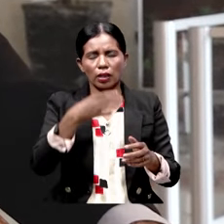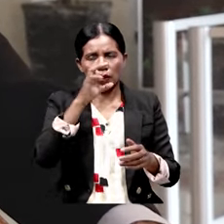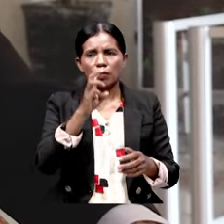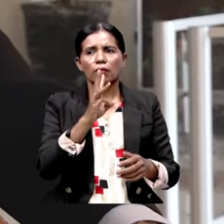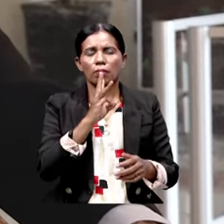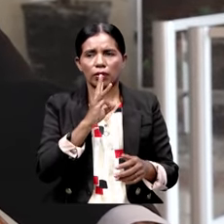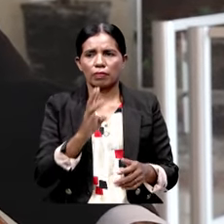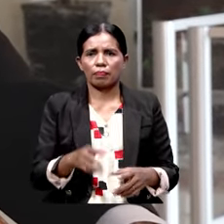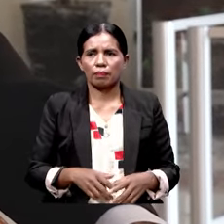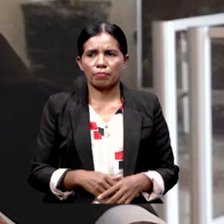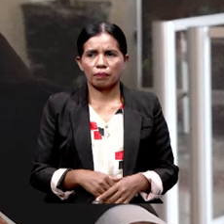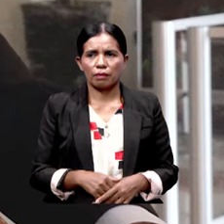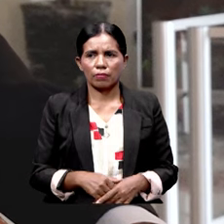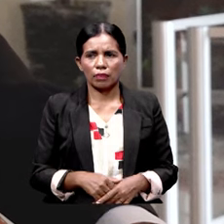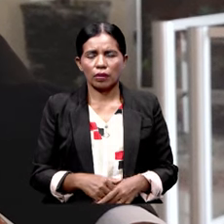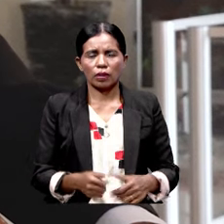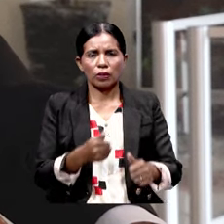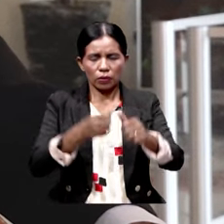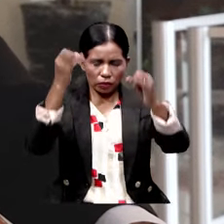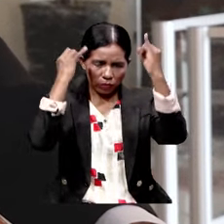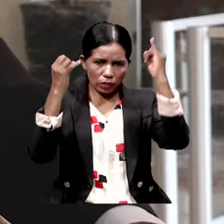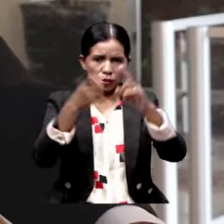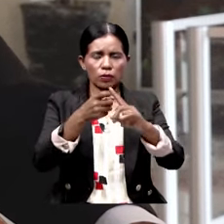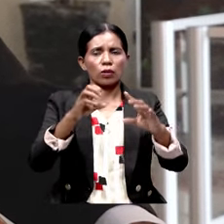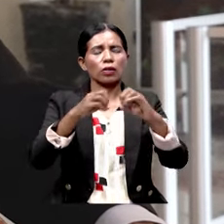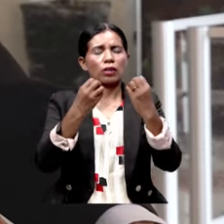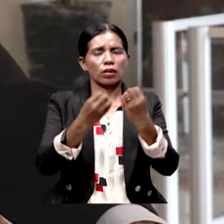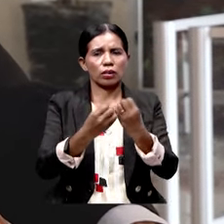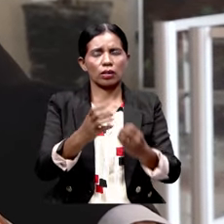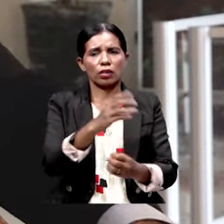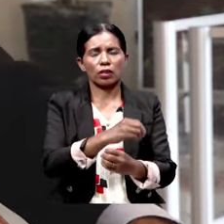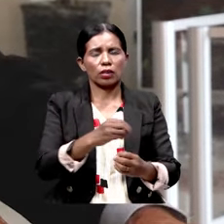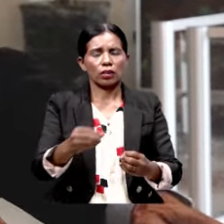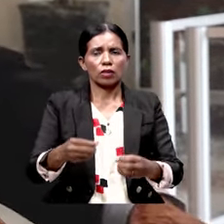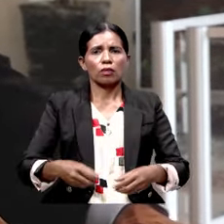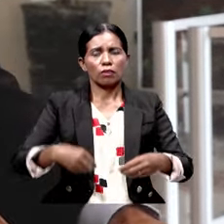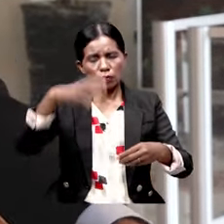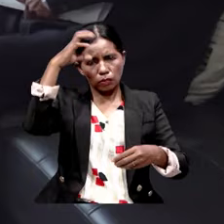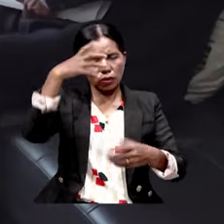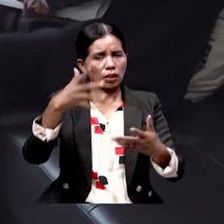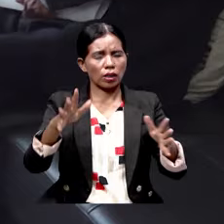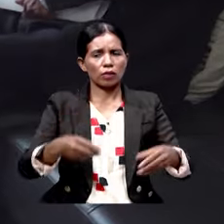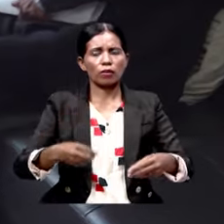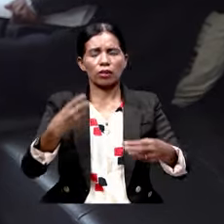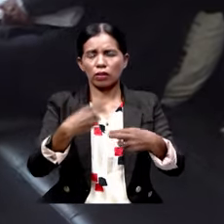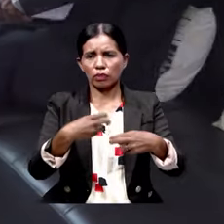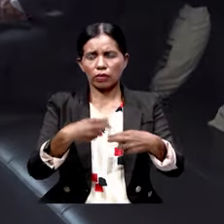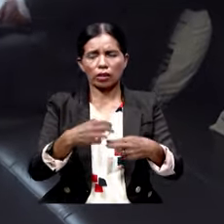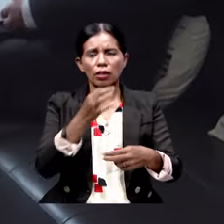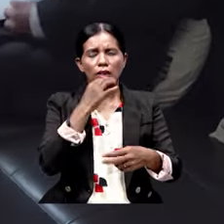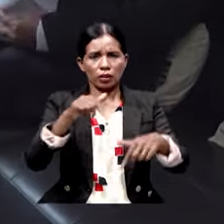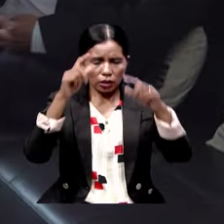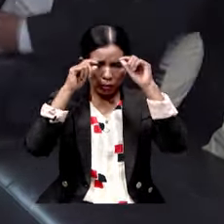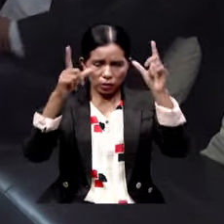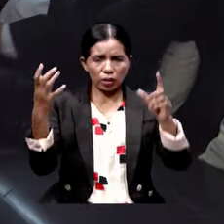hembe. Pero informasaun si Organizasaun Nasoins Unidas, El Nino sei for risco ba falta aihan iha Timor Leste, liu-liu ba